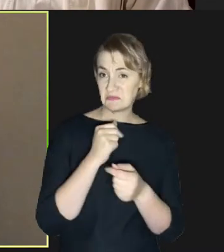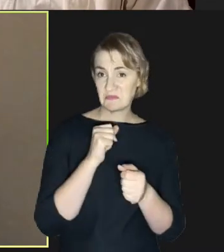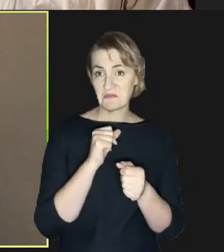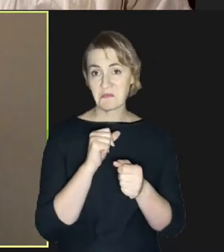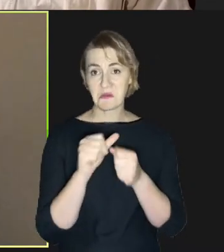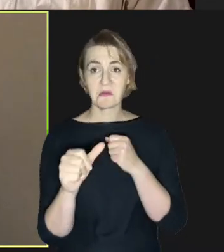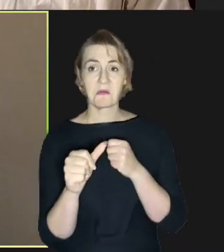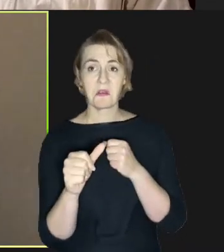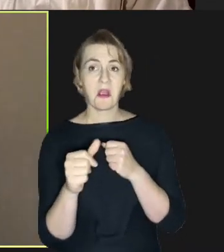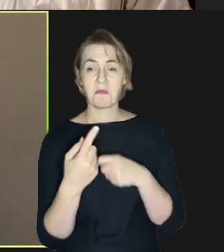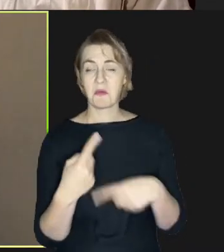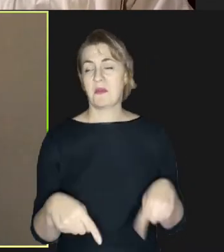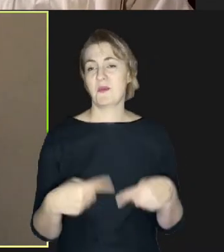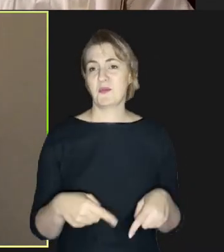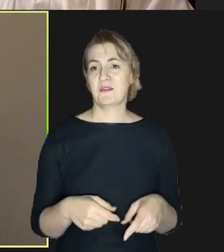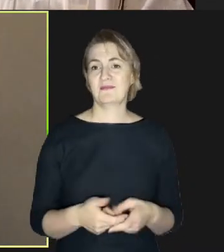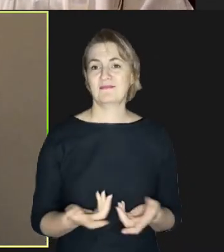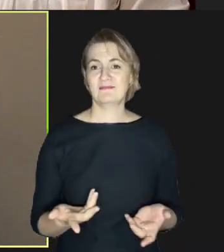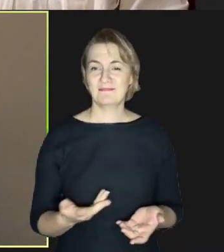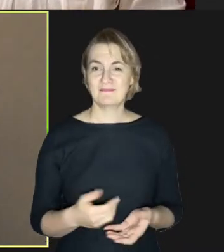by cię nie było?